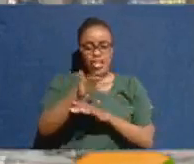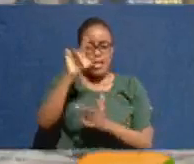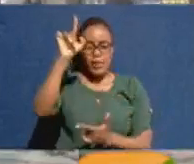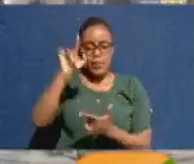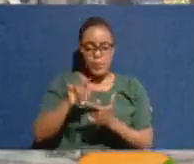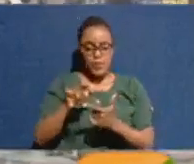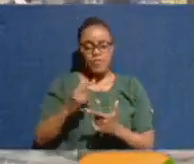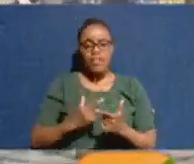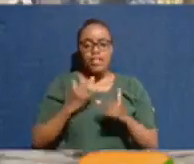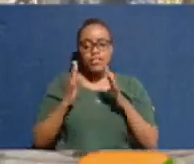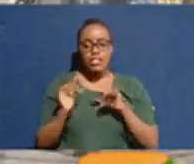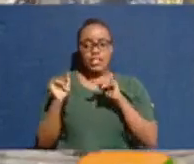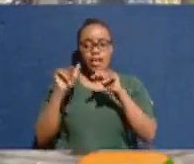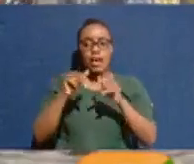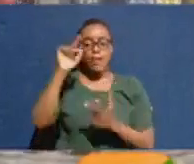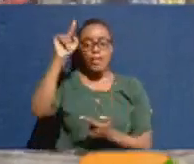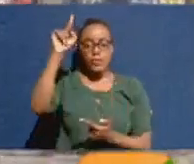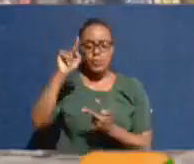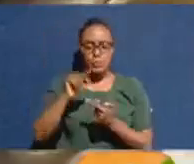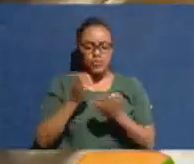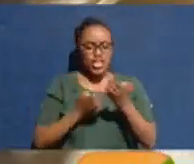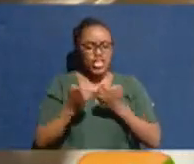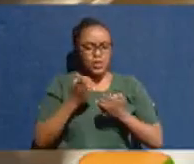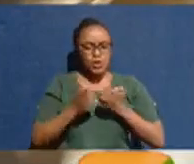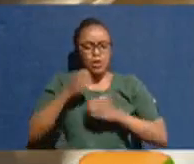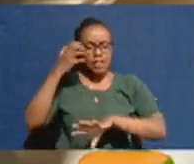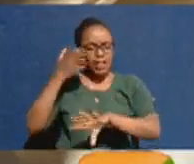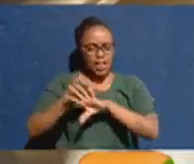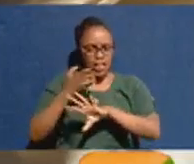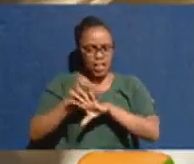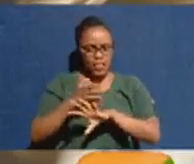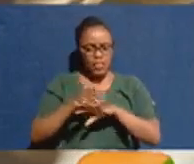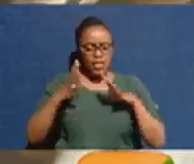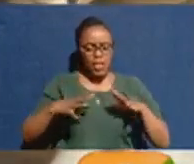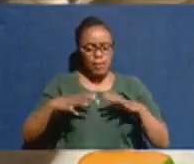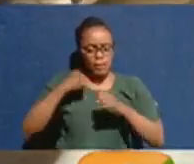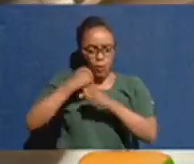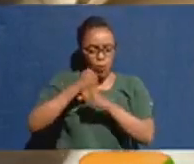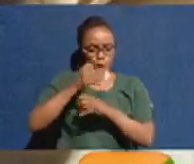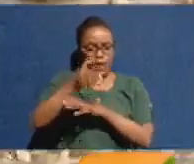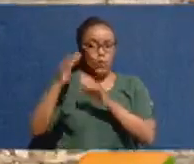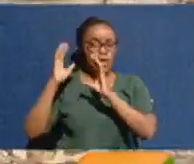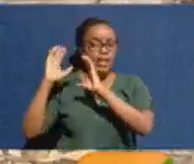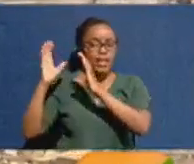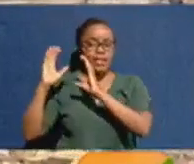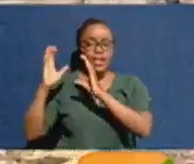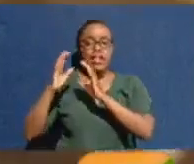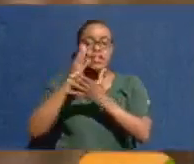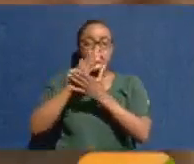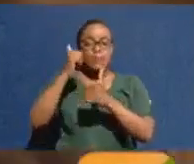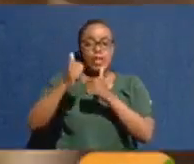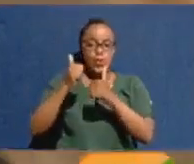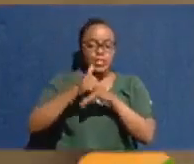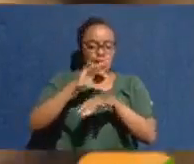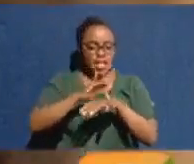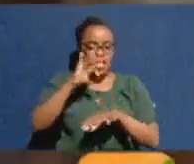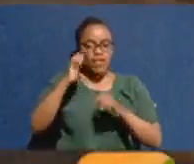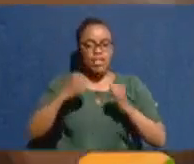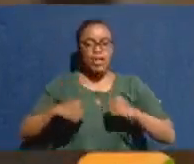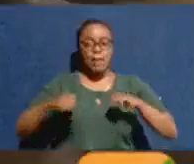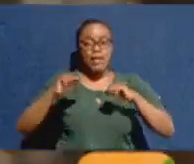ndio kudorora kwa uchumi, hali inayowapa wakati mgumu wachungaji vinyago kaunti ya Kilifi, hoja ambayo inamuumiza mno mwenyekiti